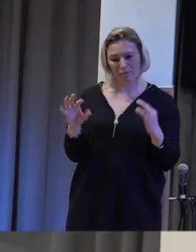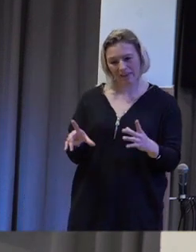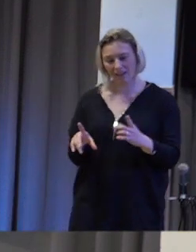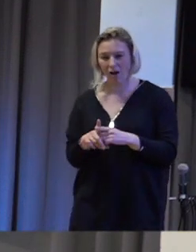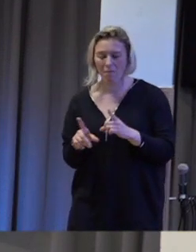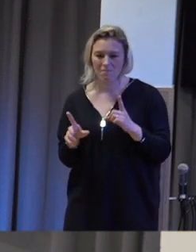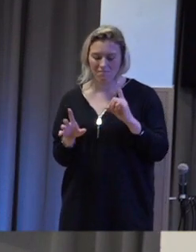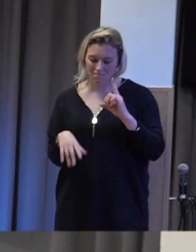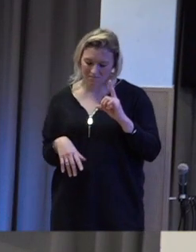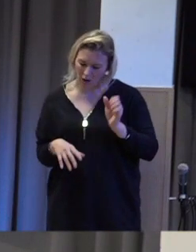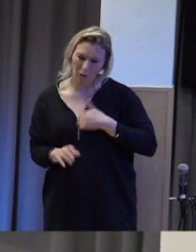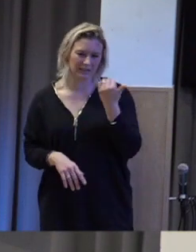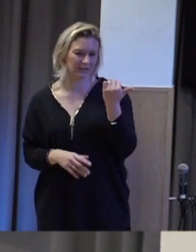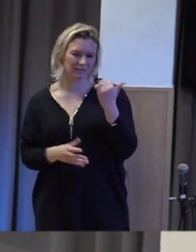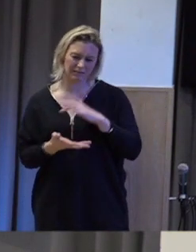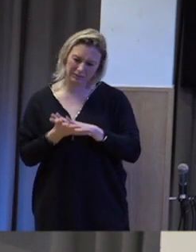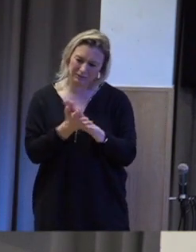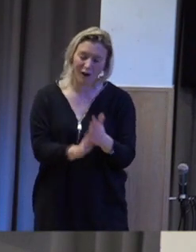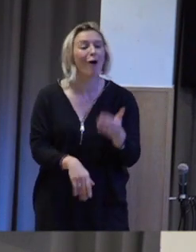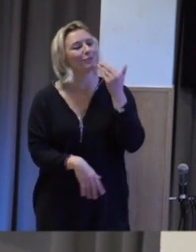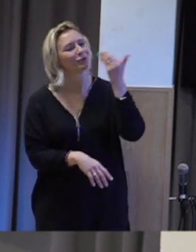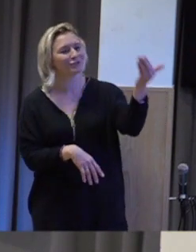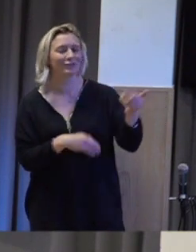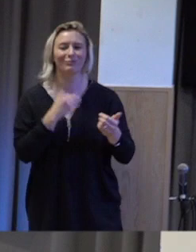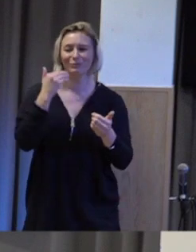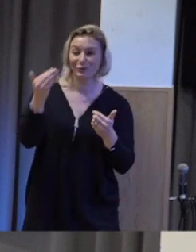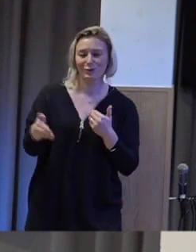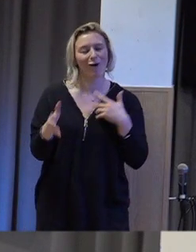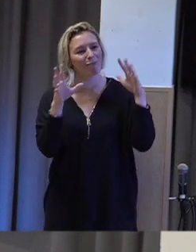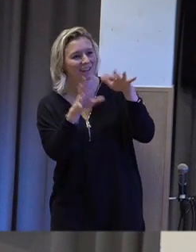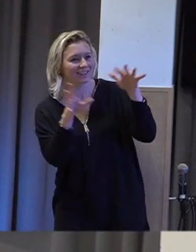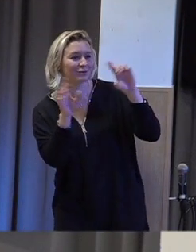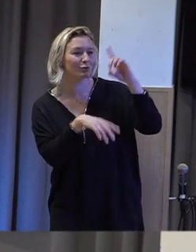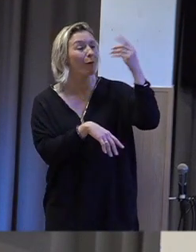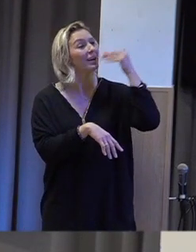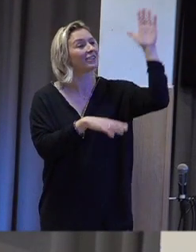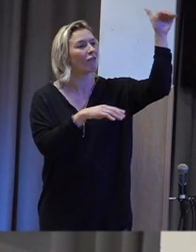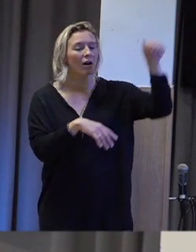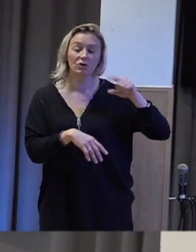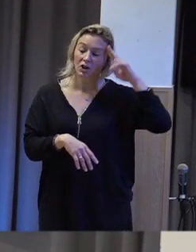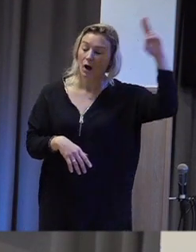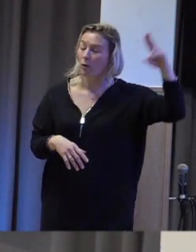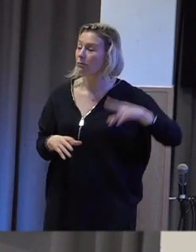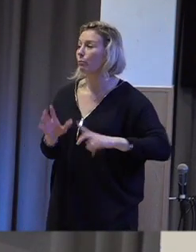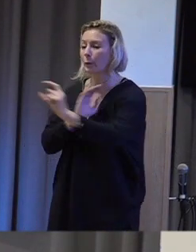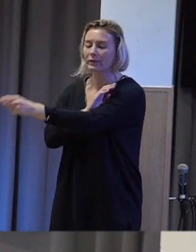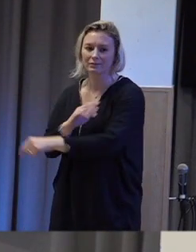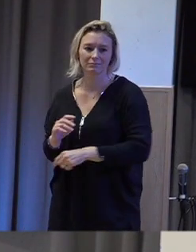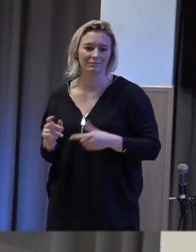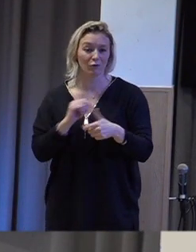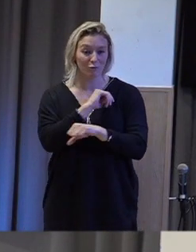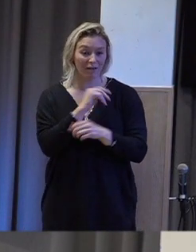égoïste en lui-même. Bonjour mon frère, bonjour ma soeur, que le Seigneur te bénisse, basta, au revoir. Et la semaine est